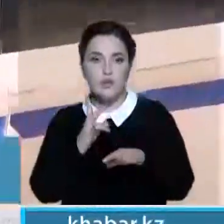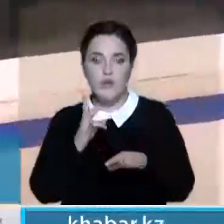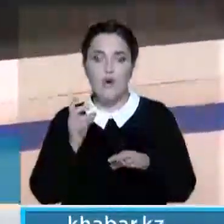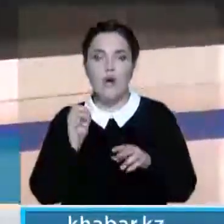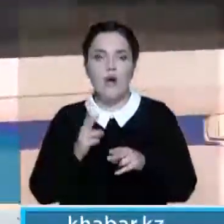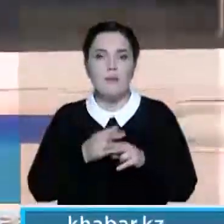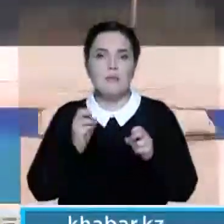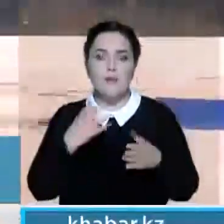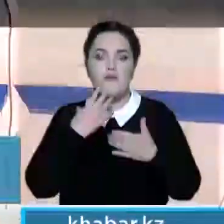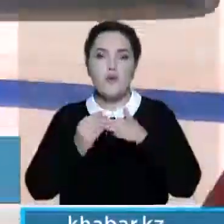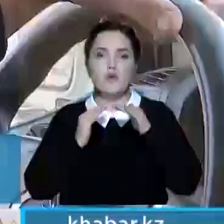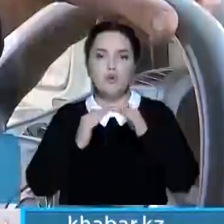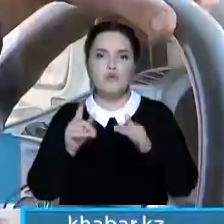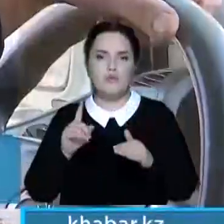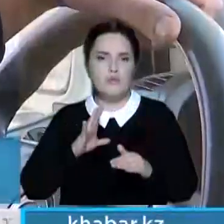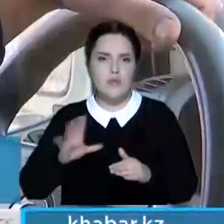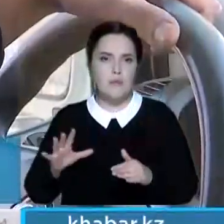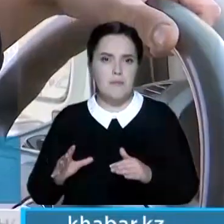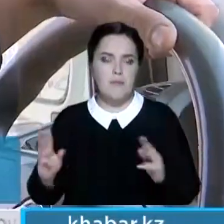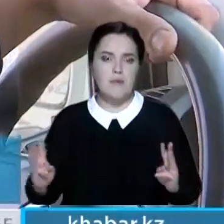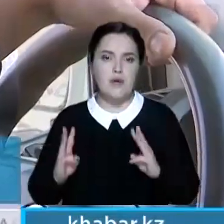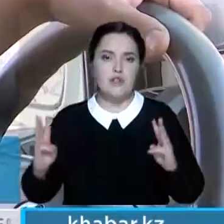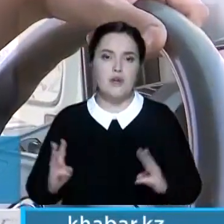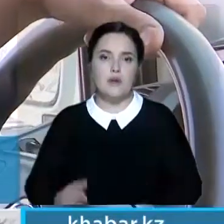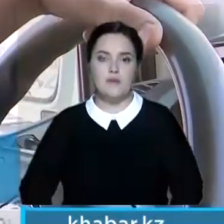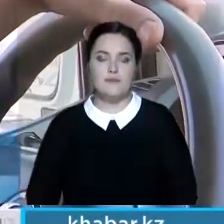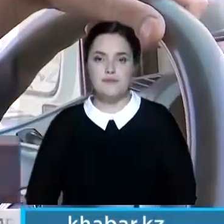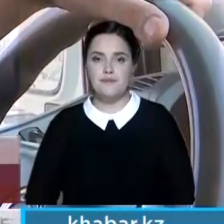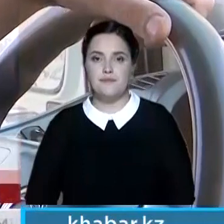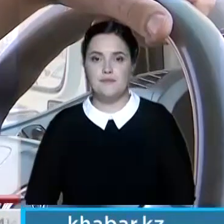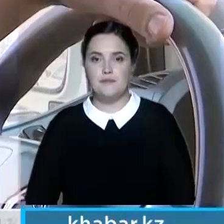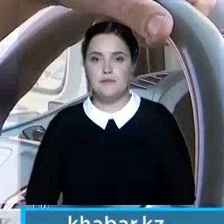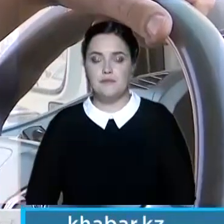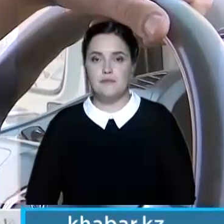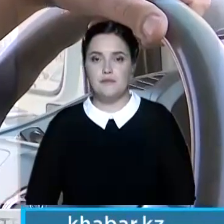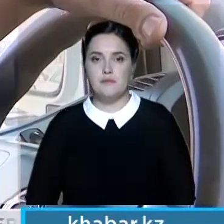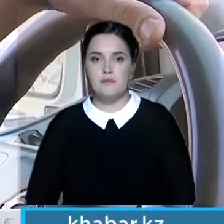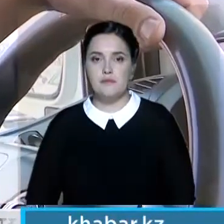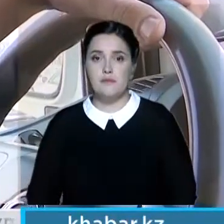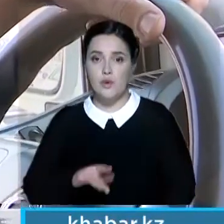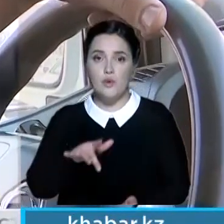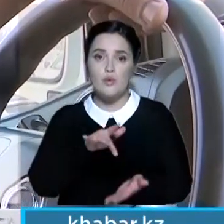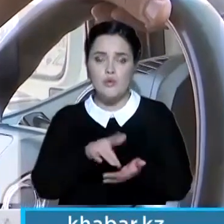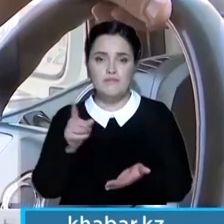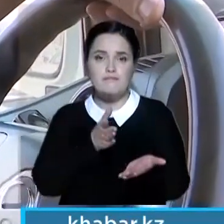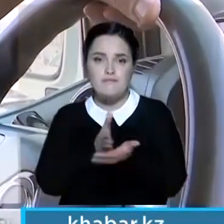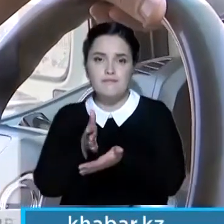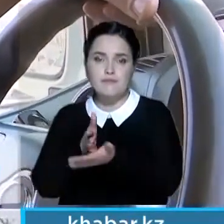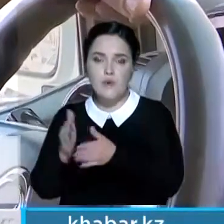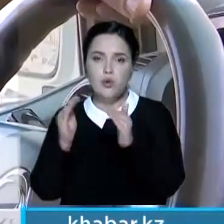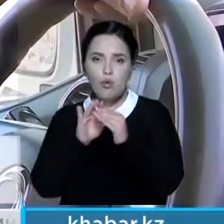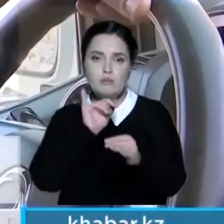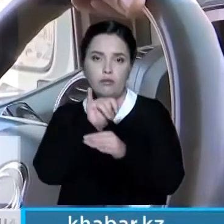от возникновения пожаров. Как часто вы делаете такие объезды по городу? По городу, по частному сектору на данное время